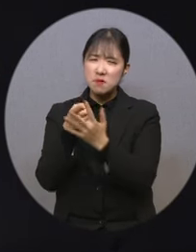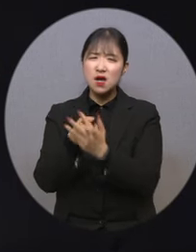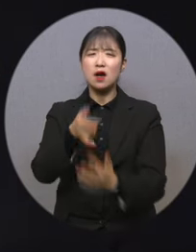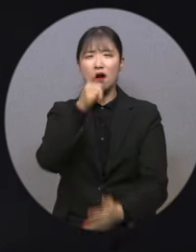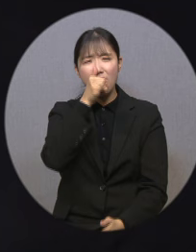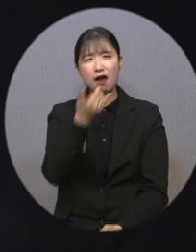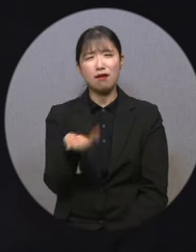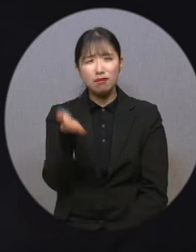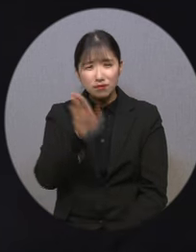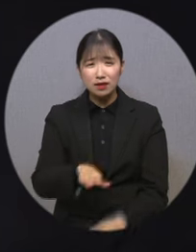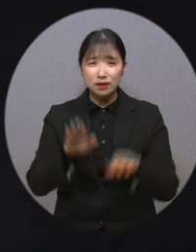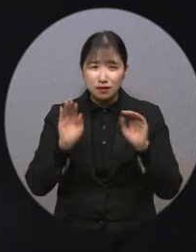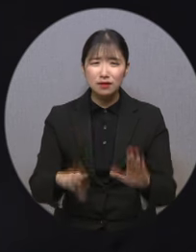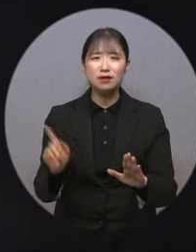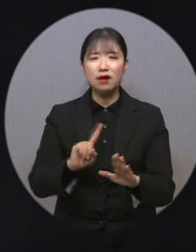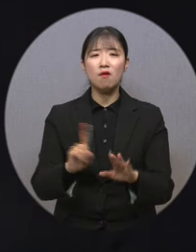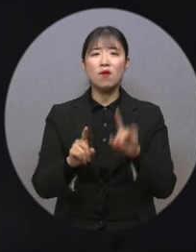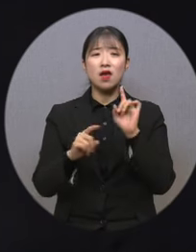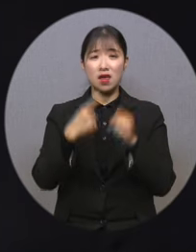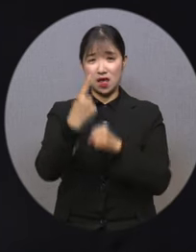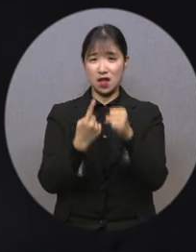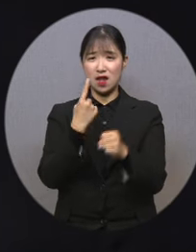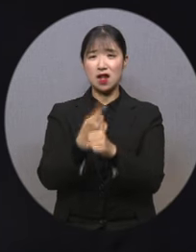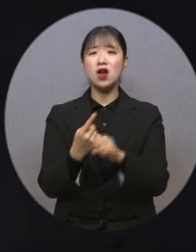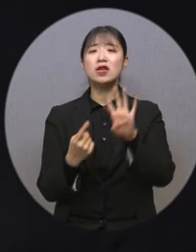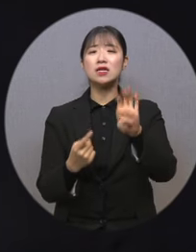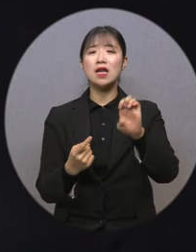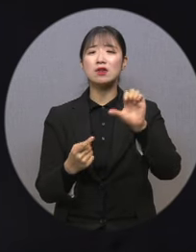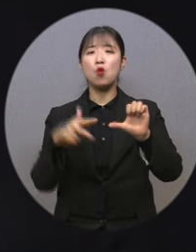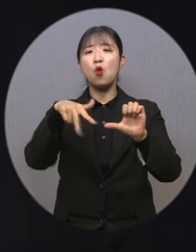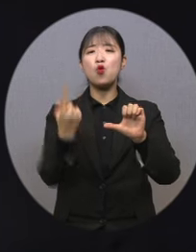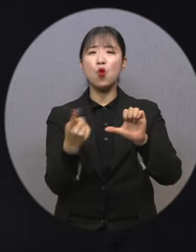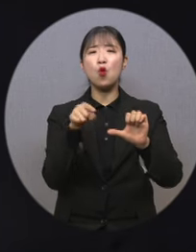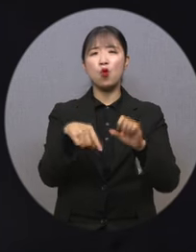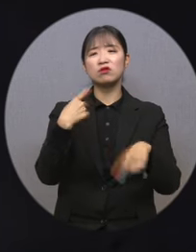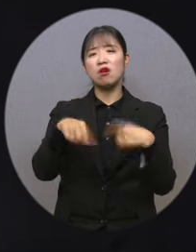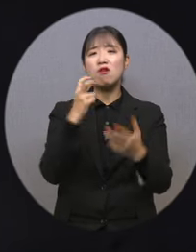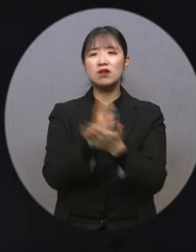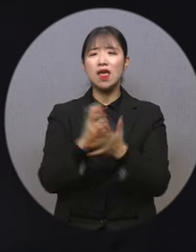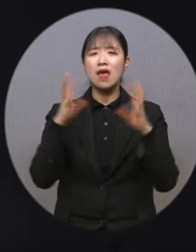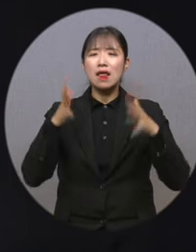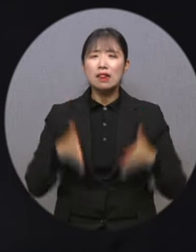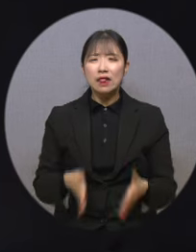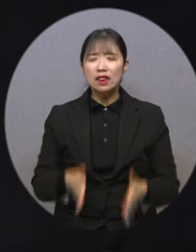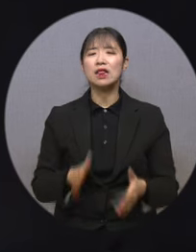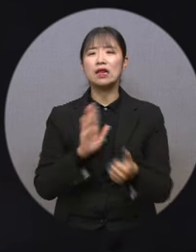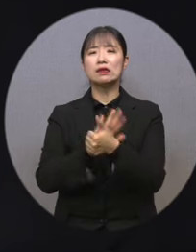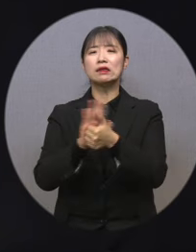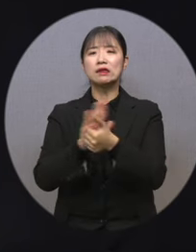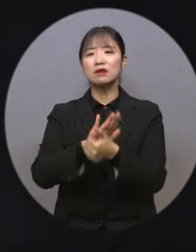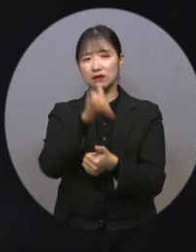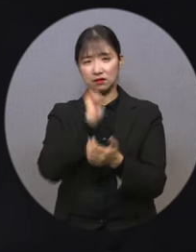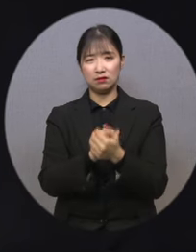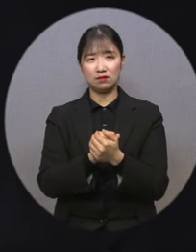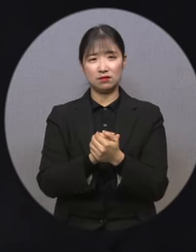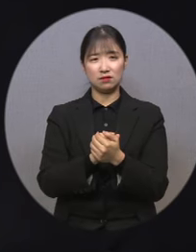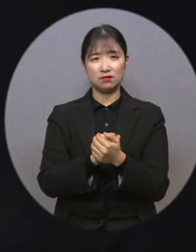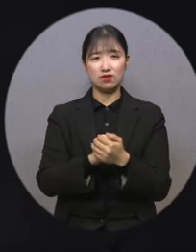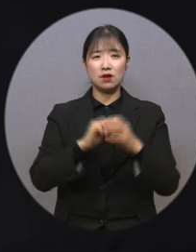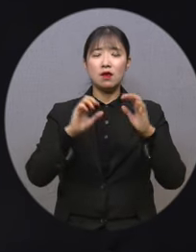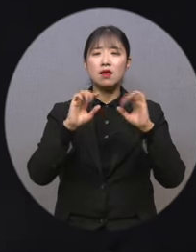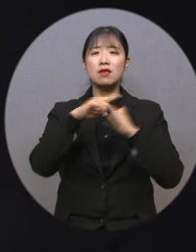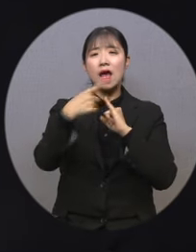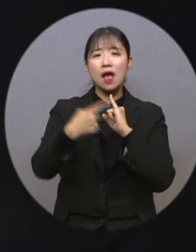걸 1년에 45조라는 출산 정책 예산을 쓰고 있어요. 산모가 1억 6천씩까지 가야